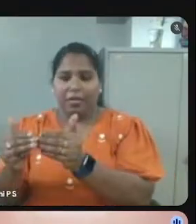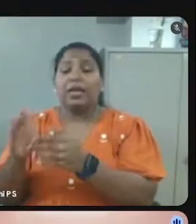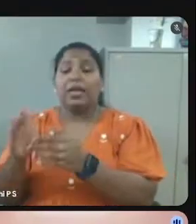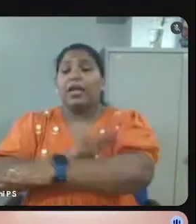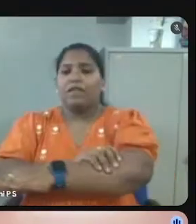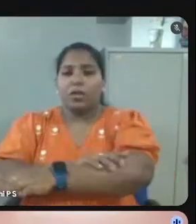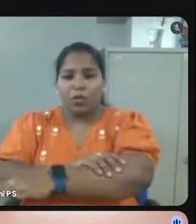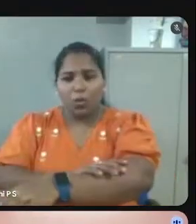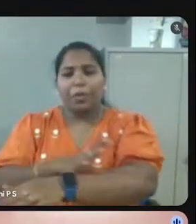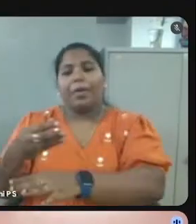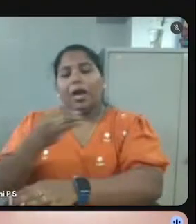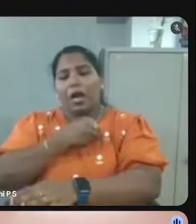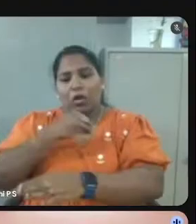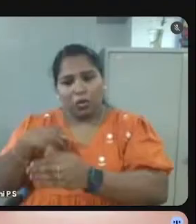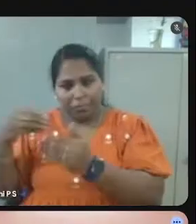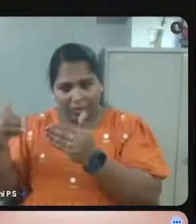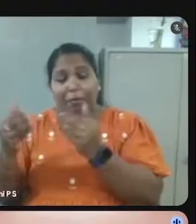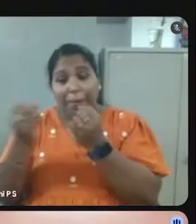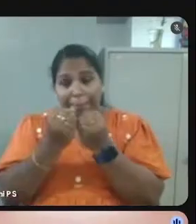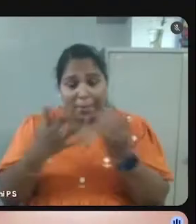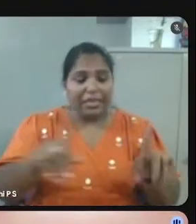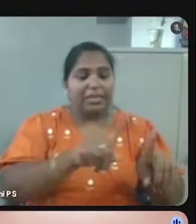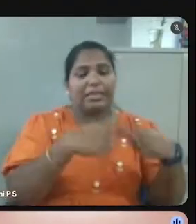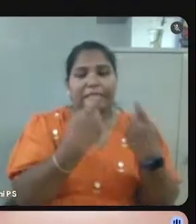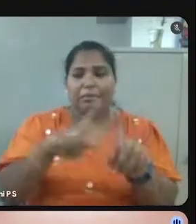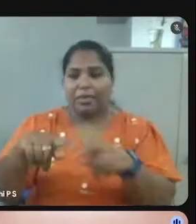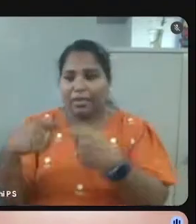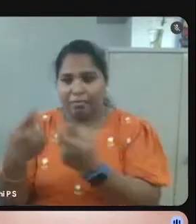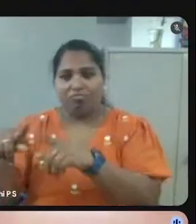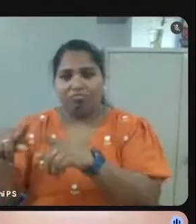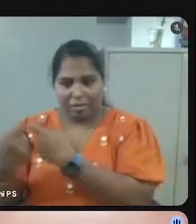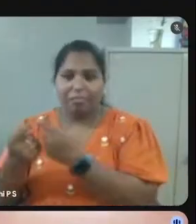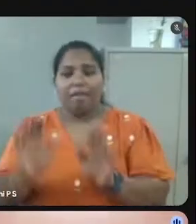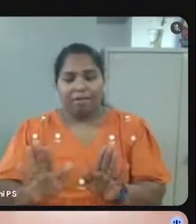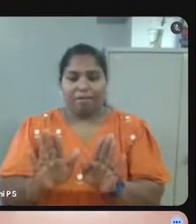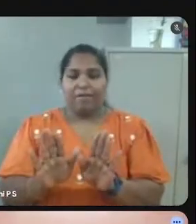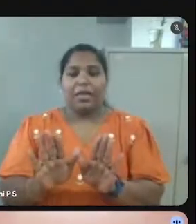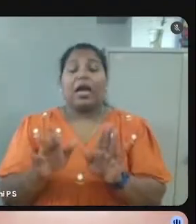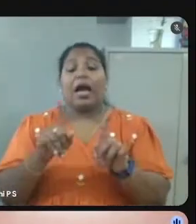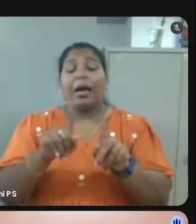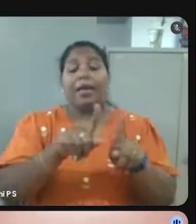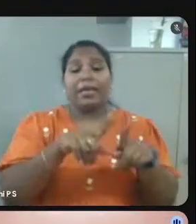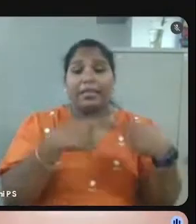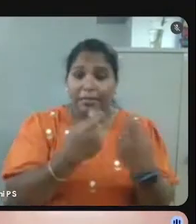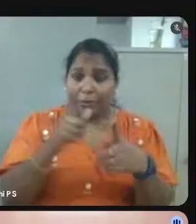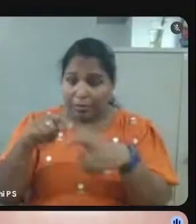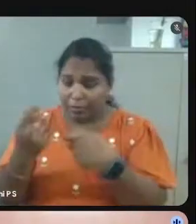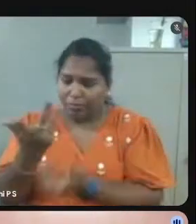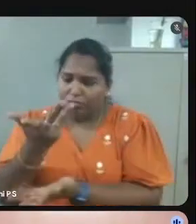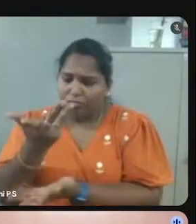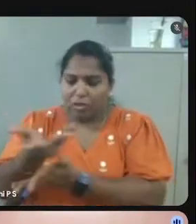അത് വളരെ ഒരു ഇന്റർ ഡിസിപ്ലിനറി അപ്രോച്ച് ആണ്. അത് കൂടി എല്ലാം നമുക്ക് പോയാലോ ഈ പ്രശ്നമാണ് നമുക്ക്